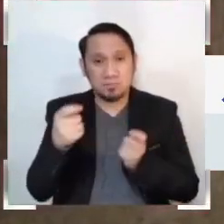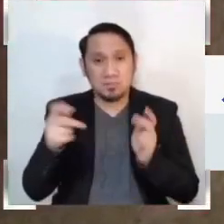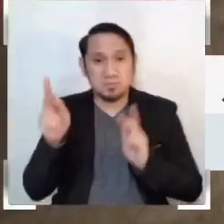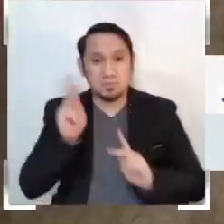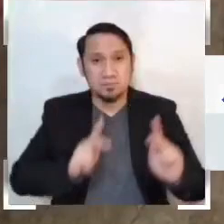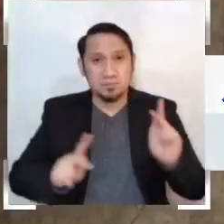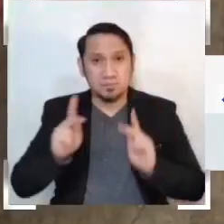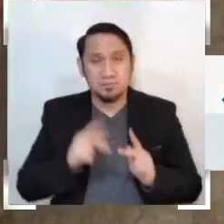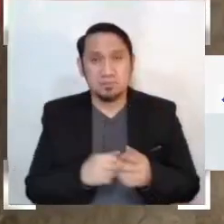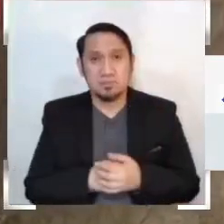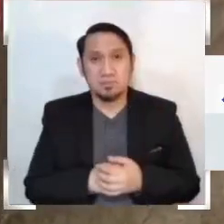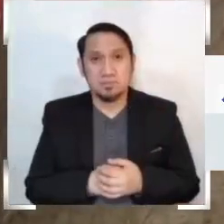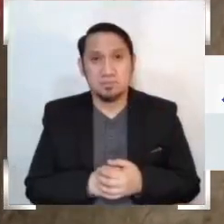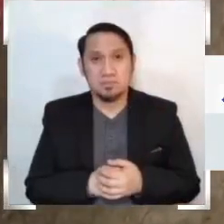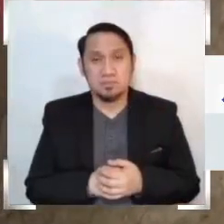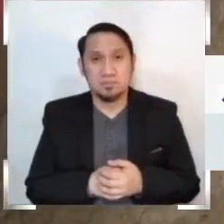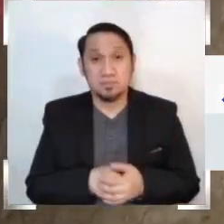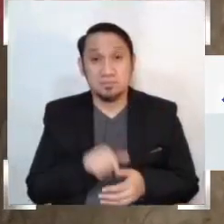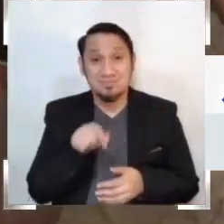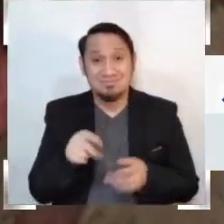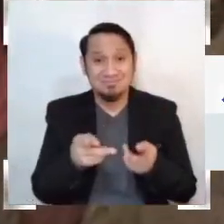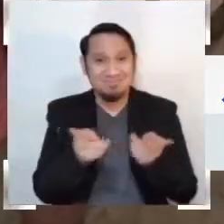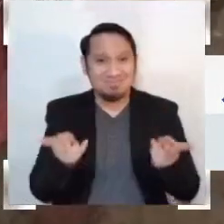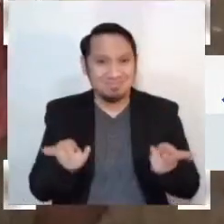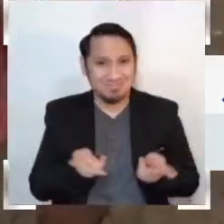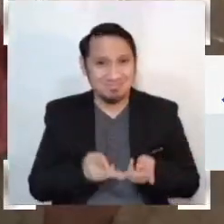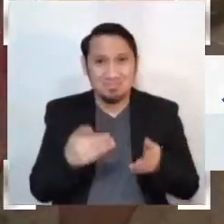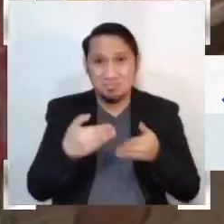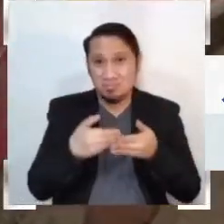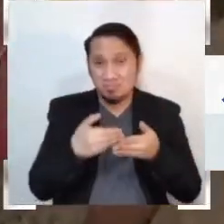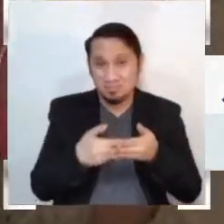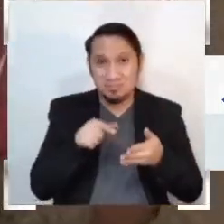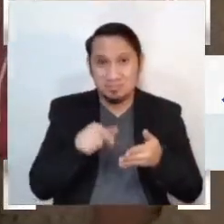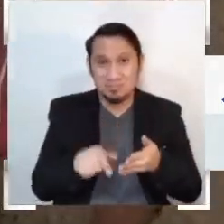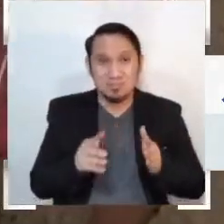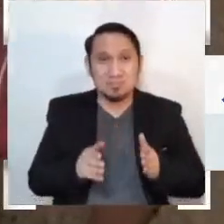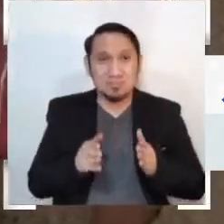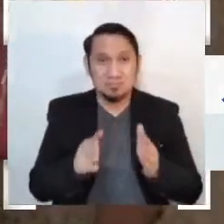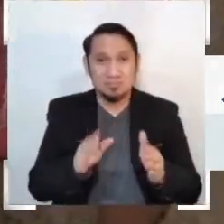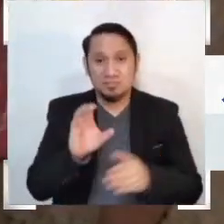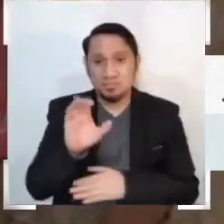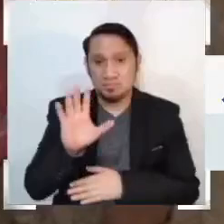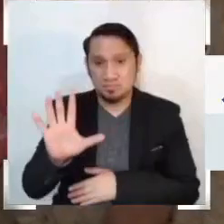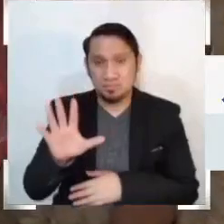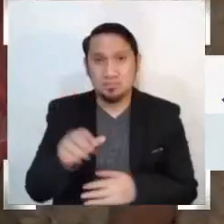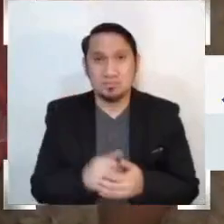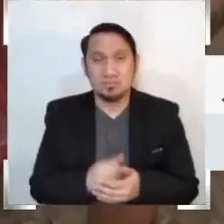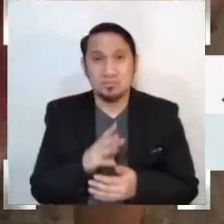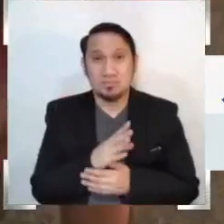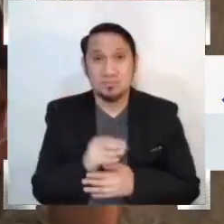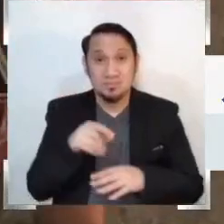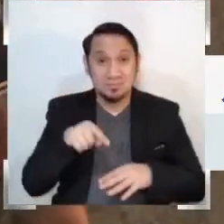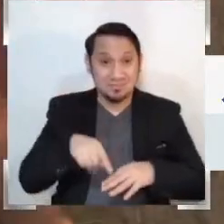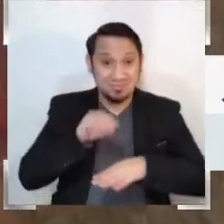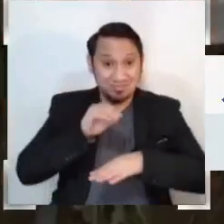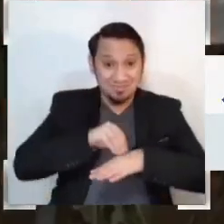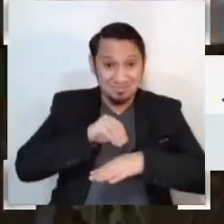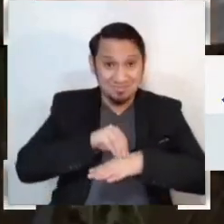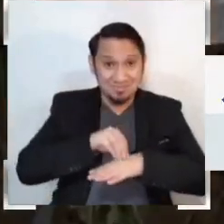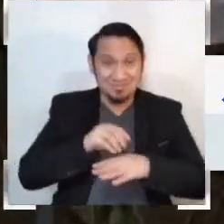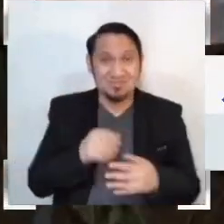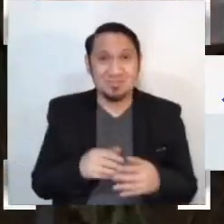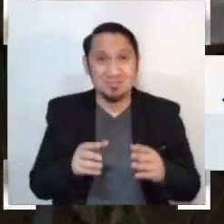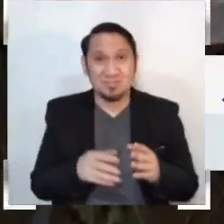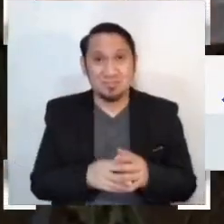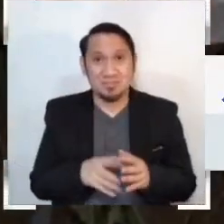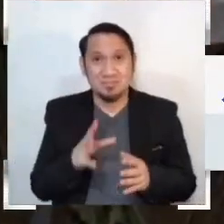nakatira rito. Ang lugar ay nasa may tabing daan sa C5 Road at ang kinatitirhan ng tindahan ay kahanay ng iba